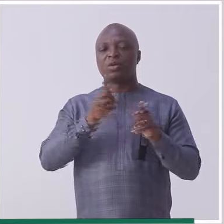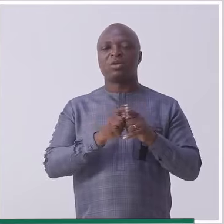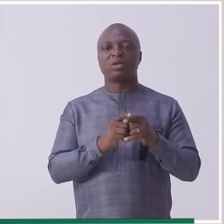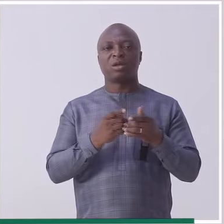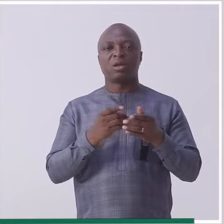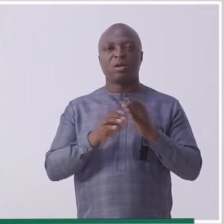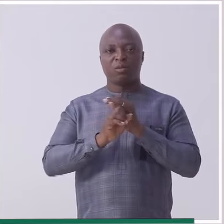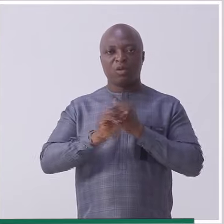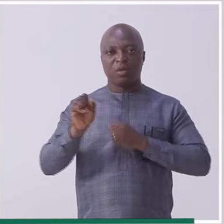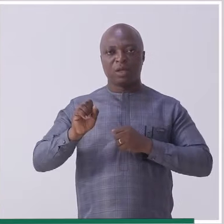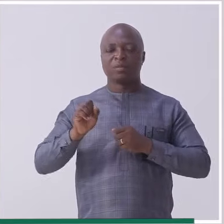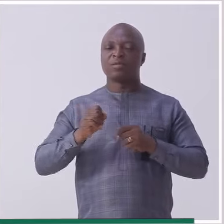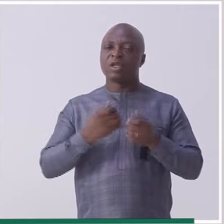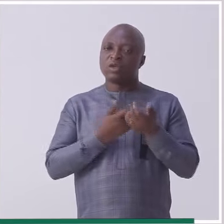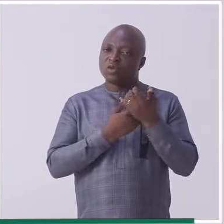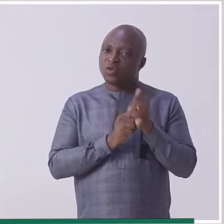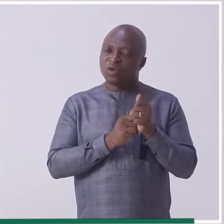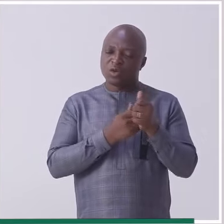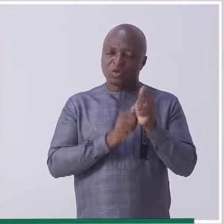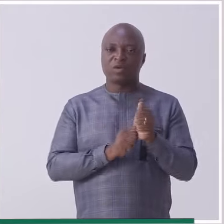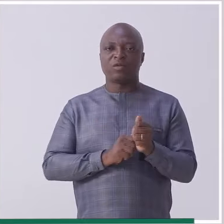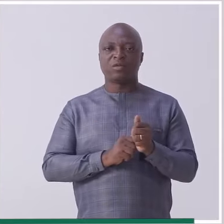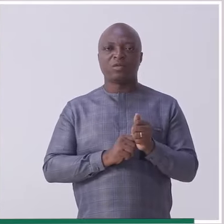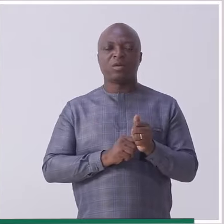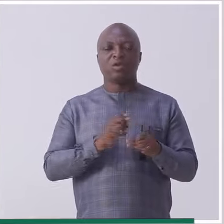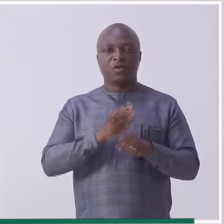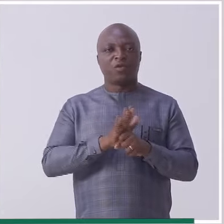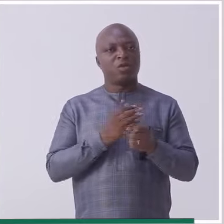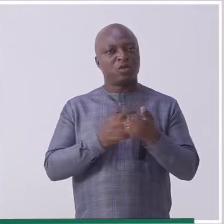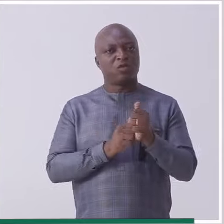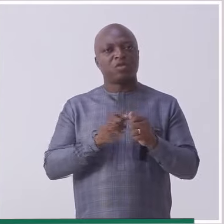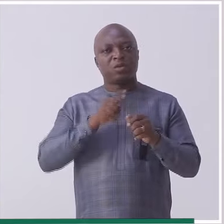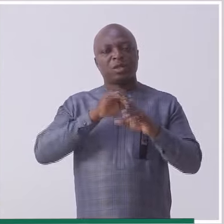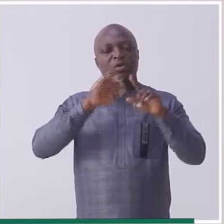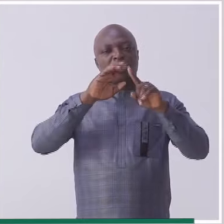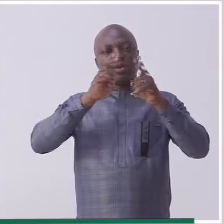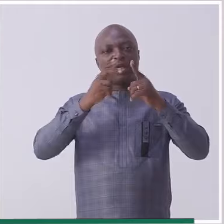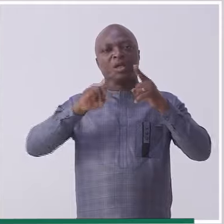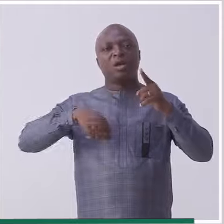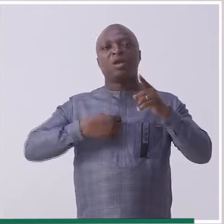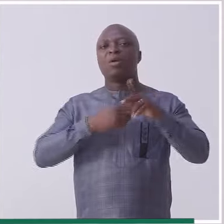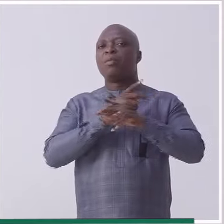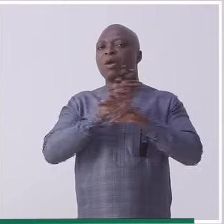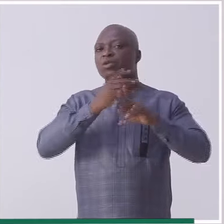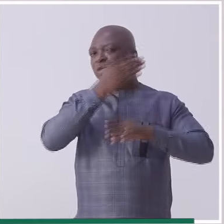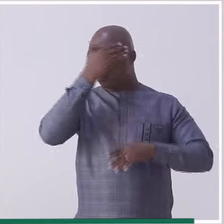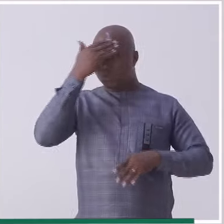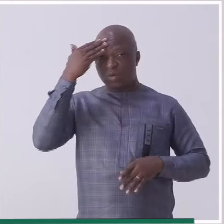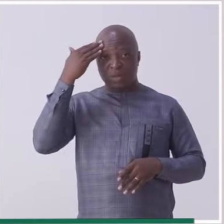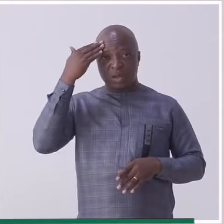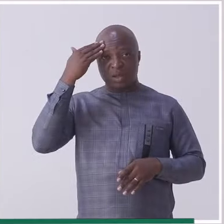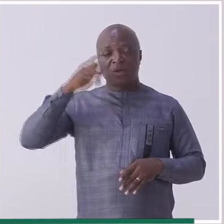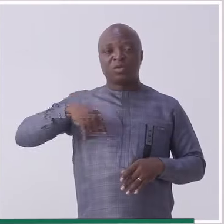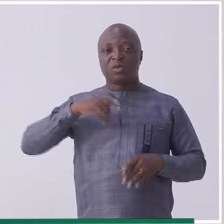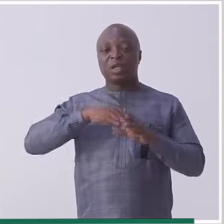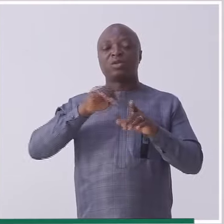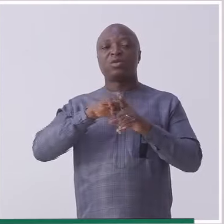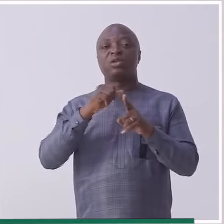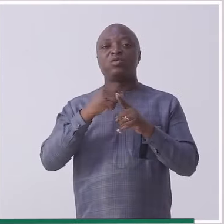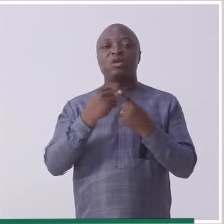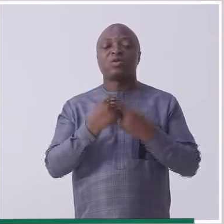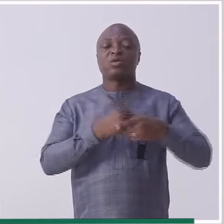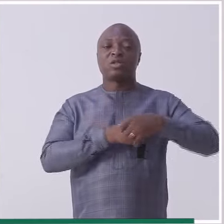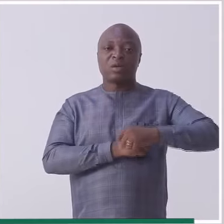publiés. Il suffit de s'y conformer. Nous sommes dans un contexte, et je crois que nul n'ignore, que nous sommes dans un